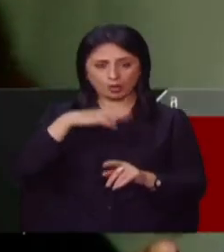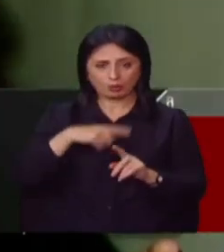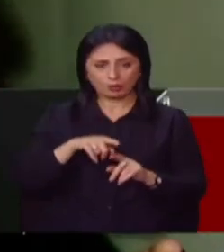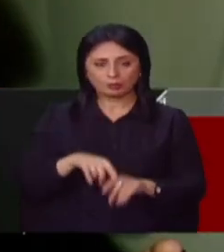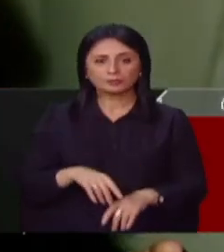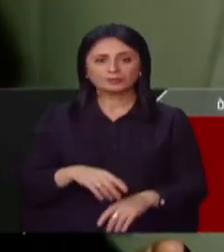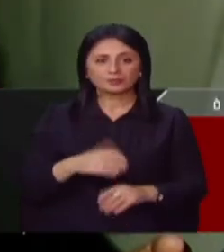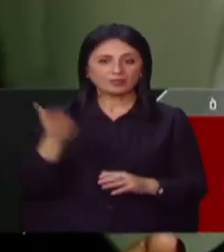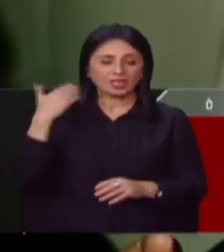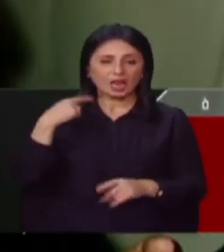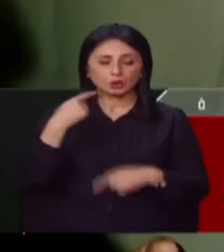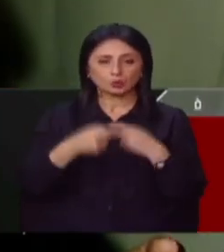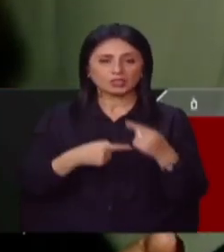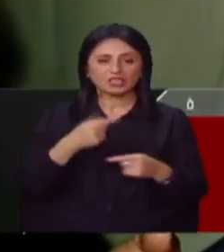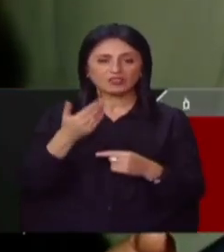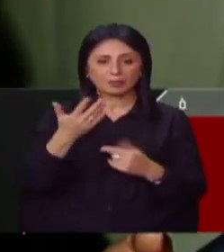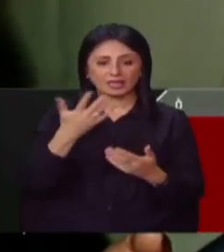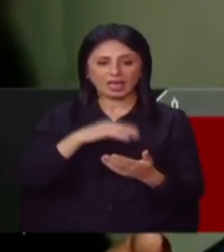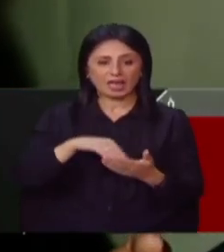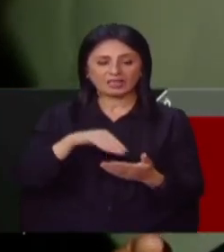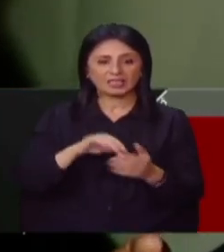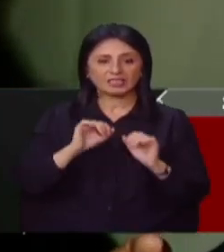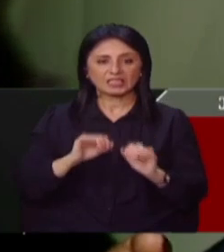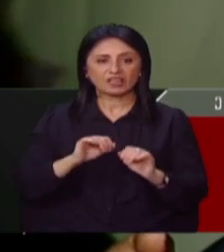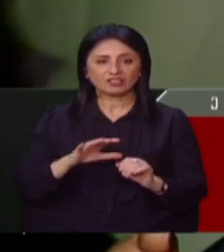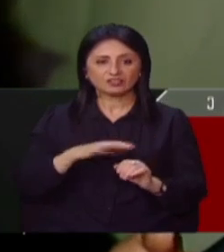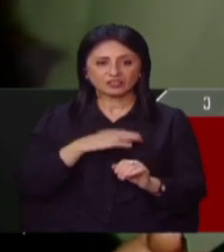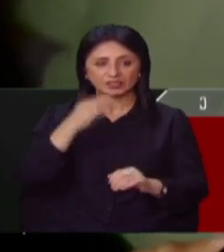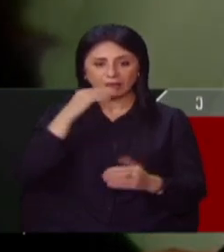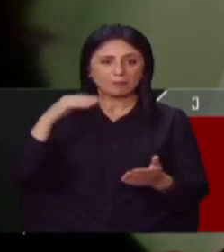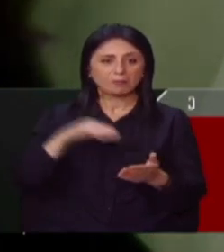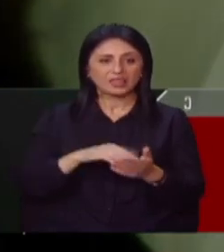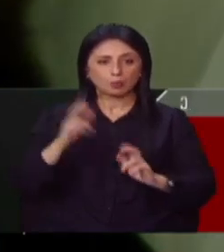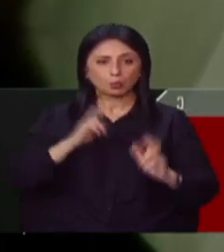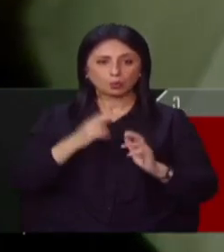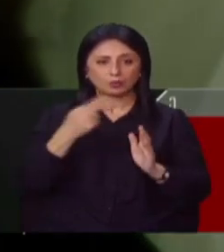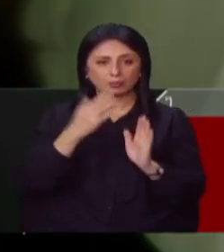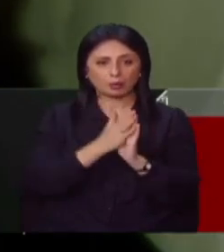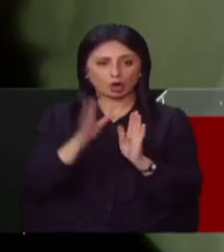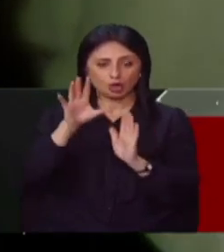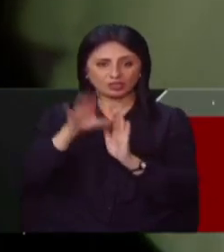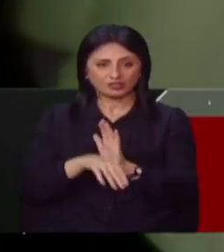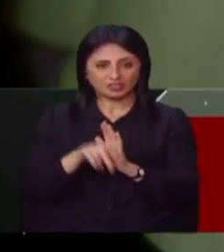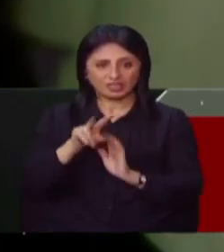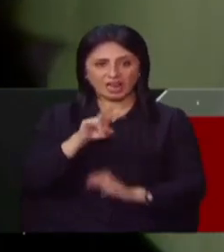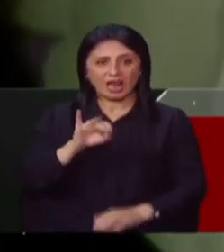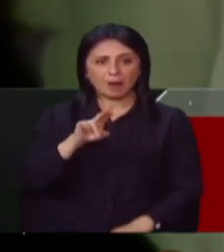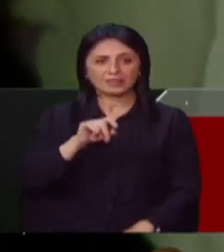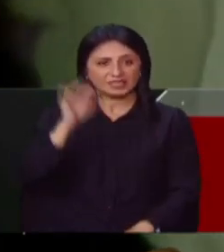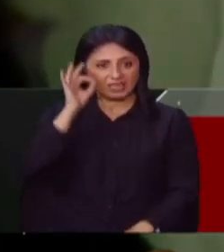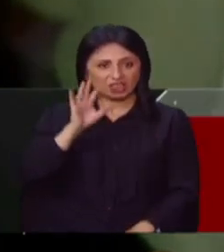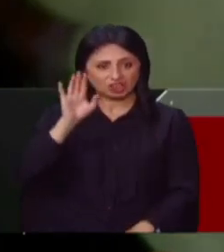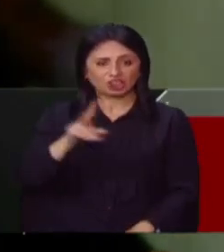imtoro gasul saukuneebshi misi khelnatseri datsuli iqo Peterburgis universitetis bibliotekashi Leipzigshi.